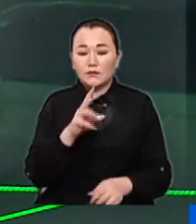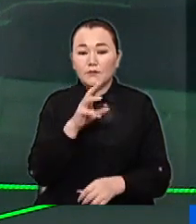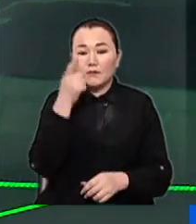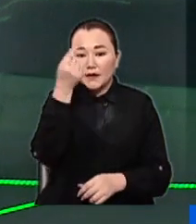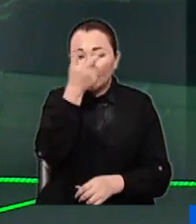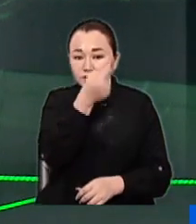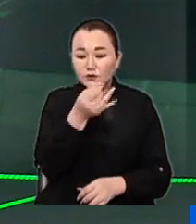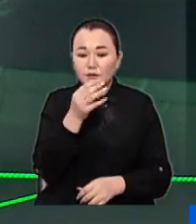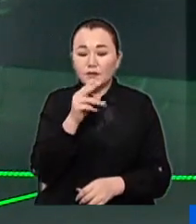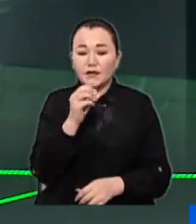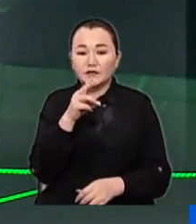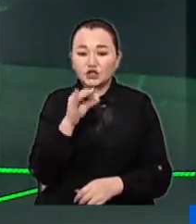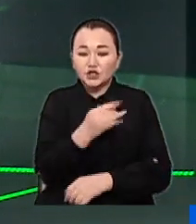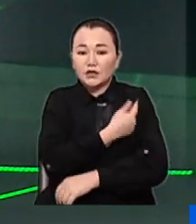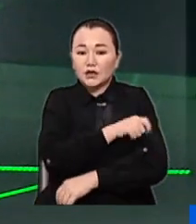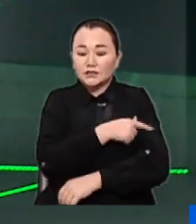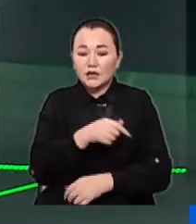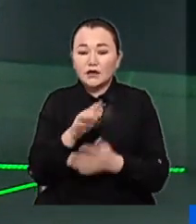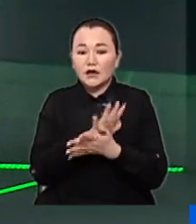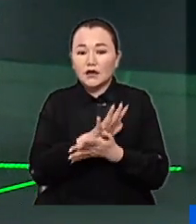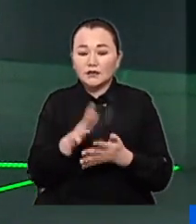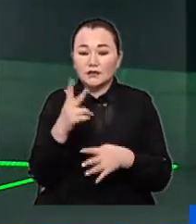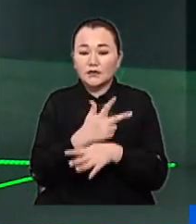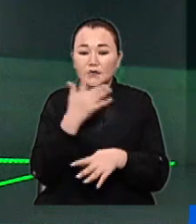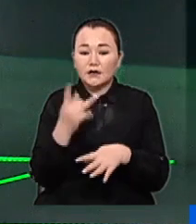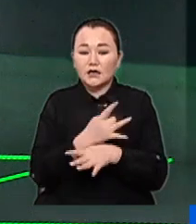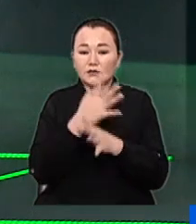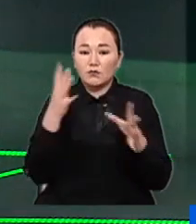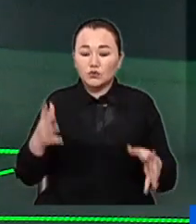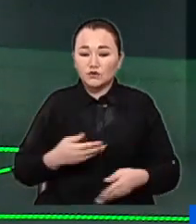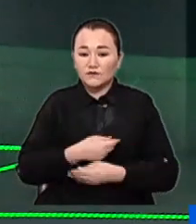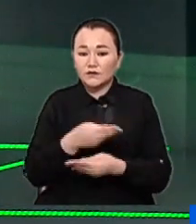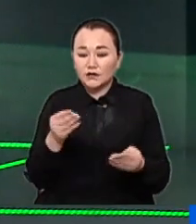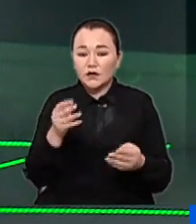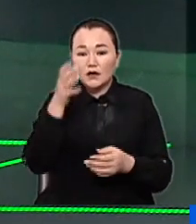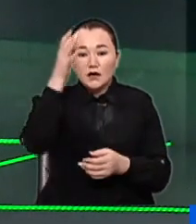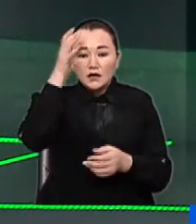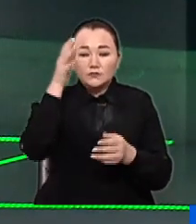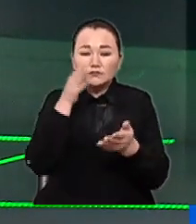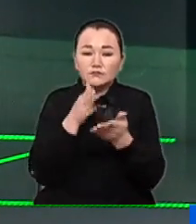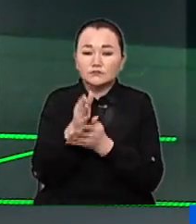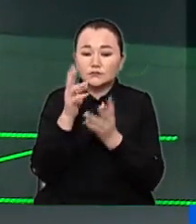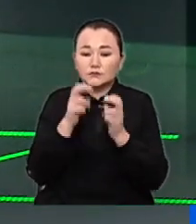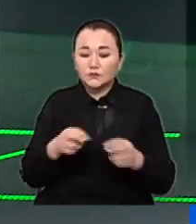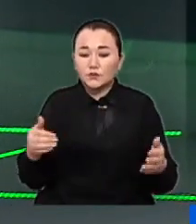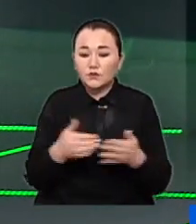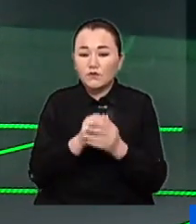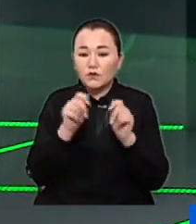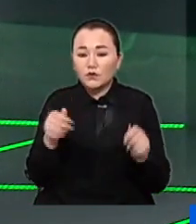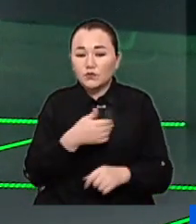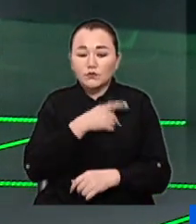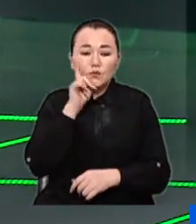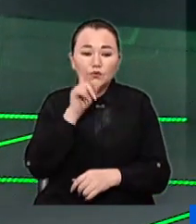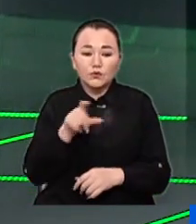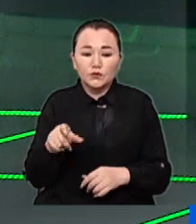Магистратура мен PhD докторантарына грант 3 есе көп берілетін болды. Себебі ғылым жолын қуып, ғылыми жаңалық ашқысы келетін жастардың